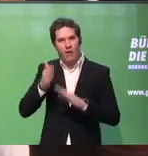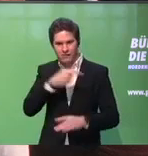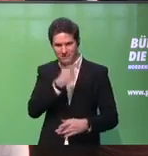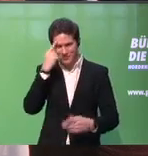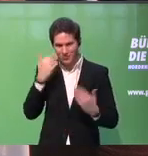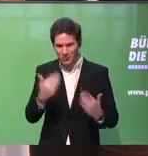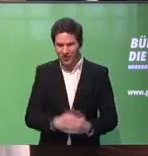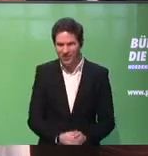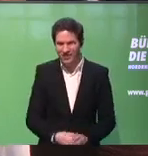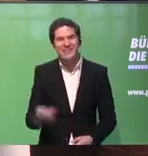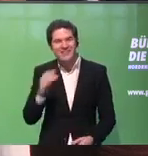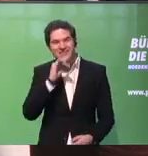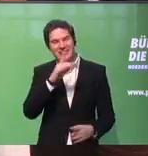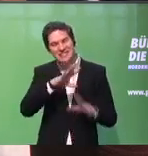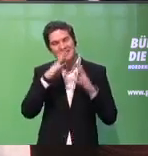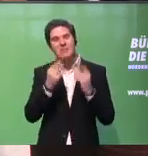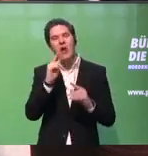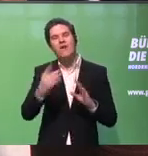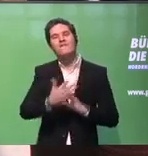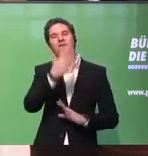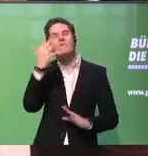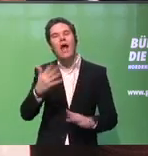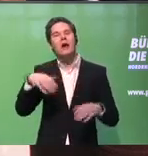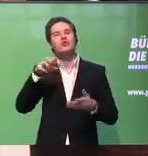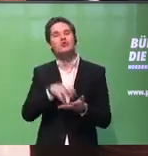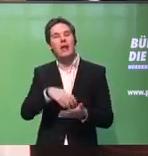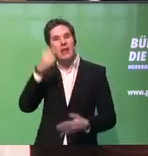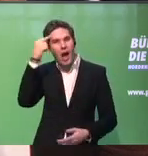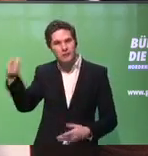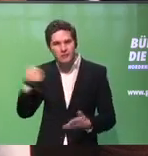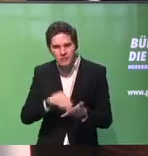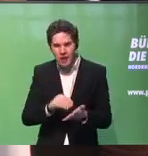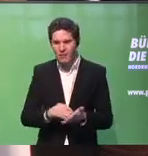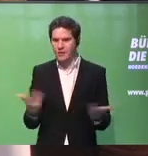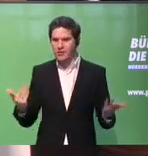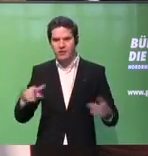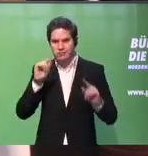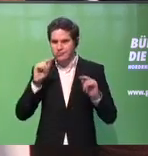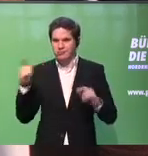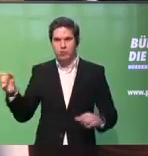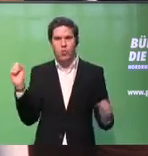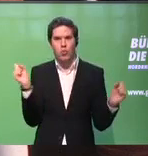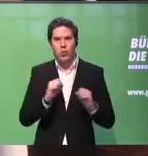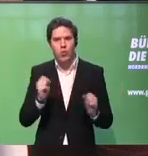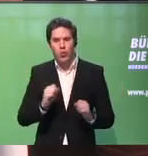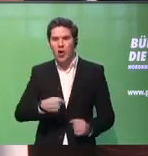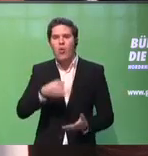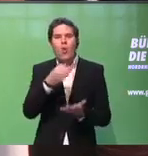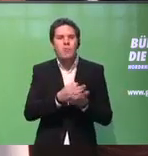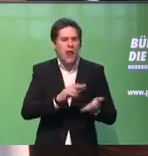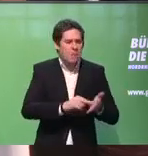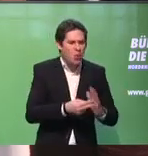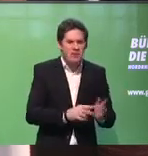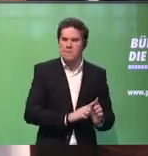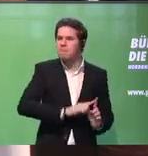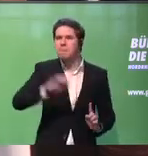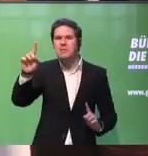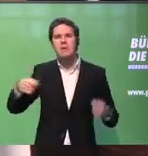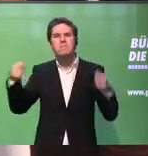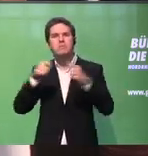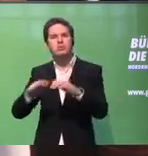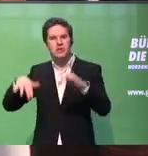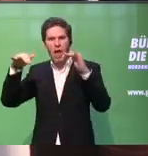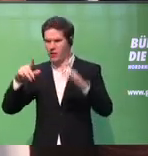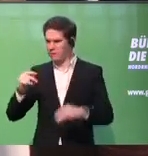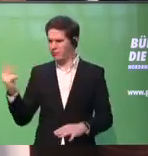Stadtrat. Also rundherum auch eine kommunalpolitisch bis zum Bundestag, ihr beiden, eine ziemlich